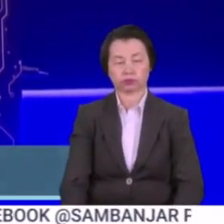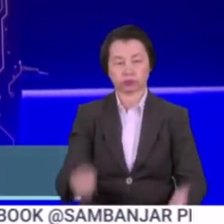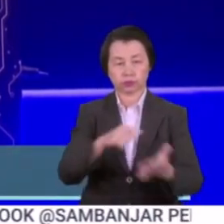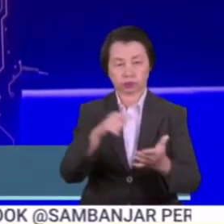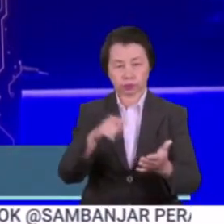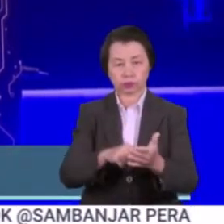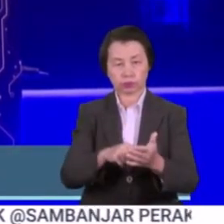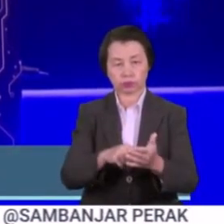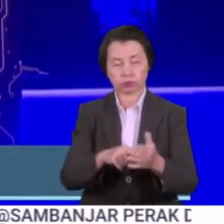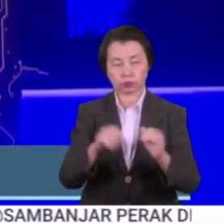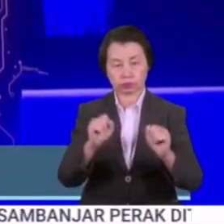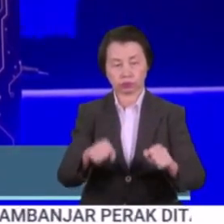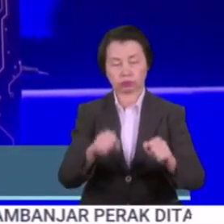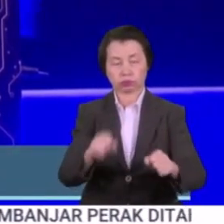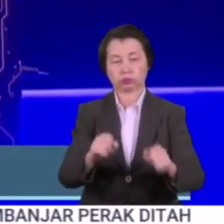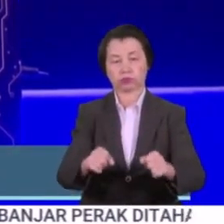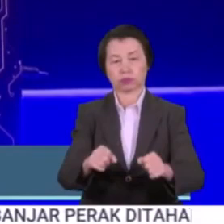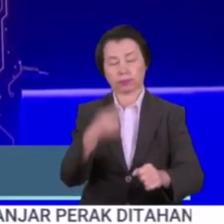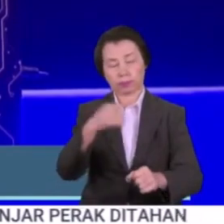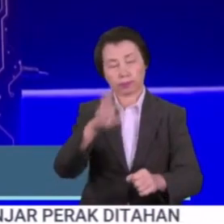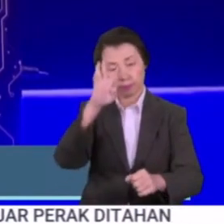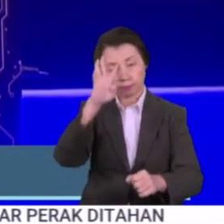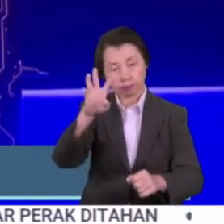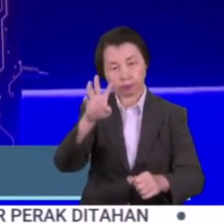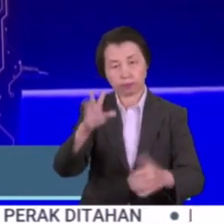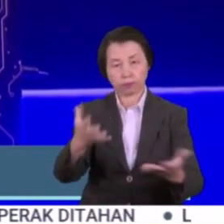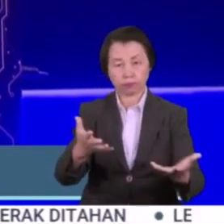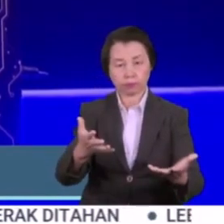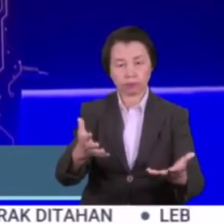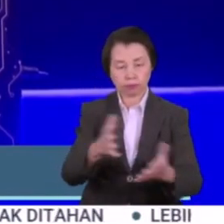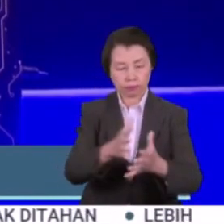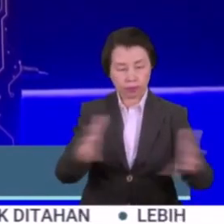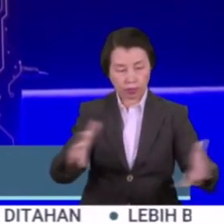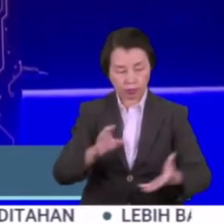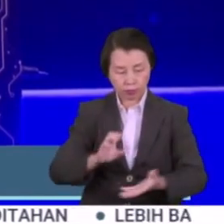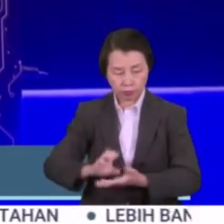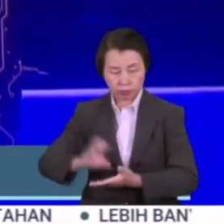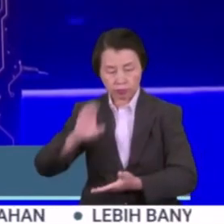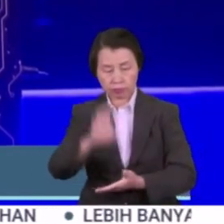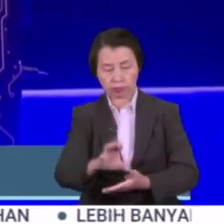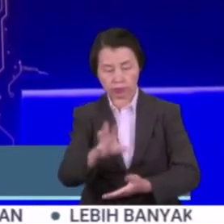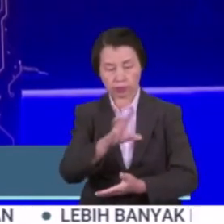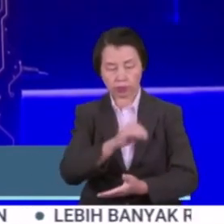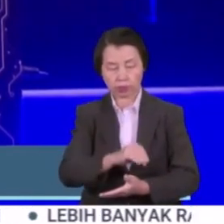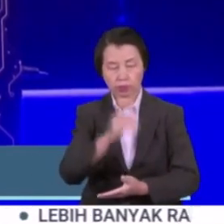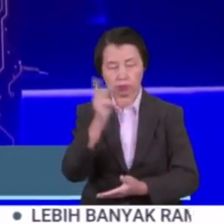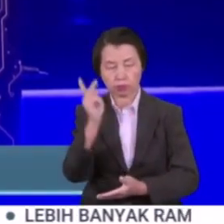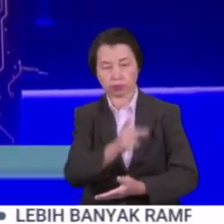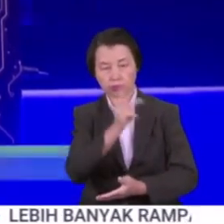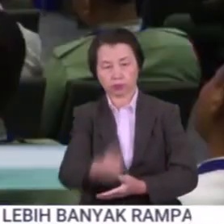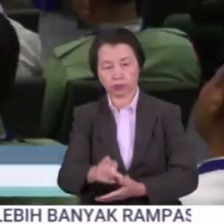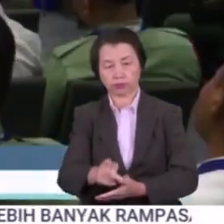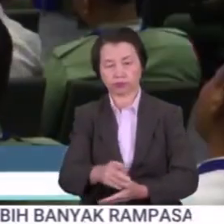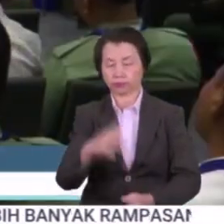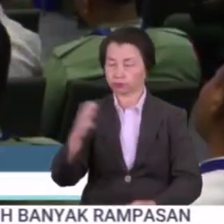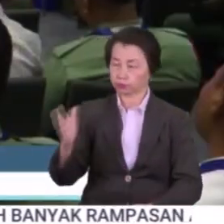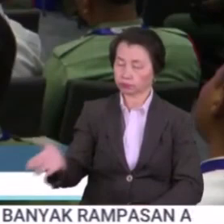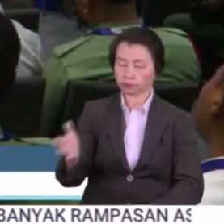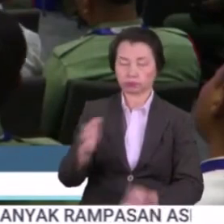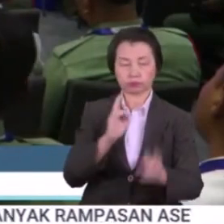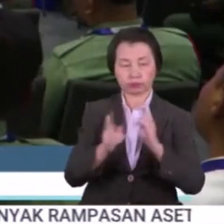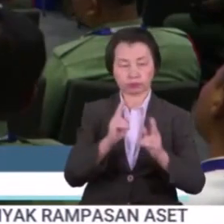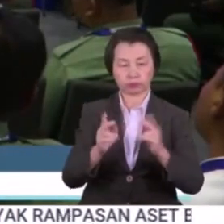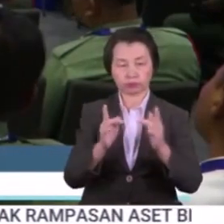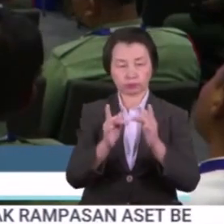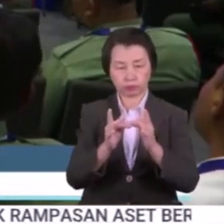This could, in turn, create uncertainty among investors and citizens. Beliau berucap melancarkan Cyber